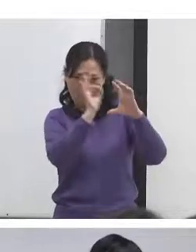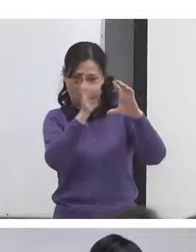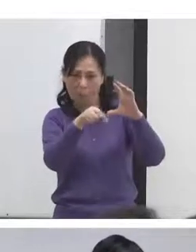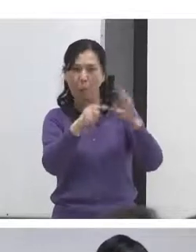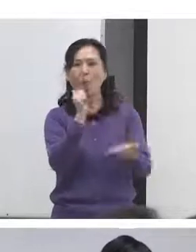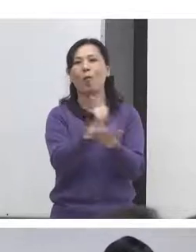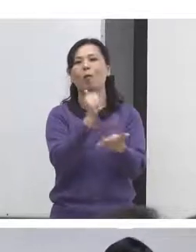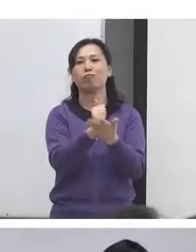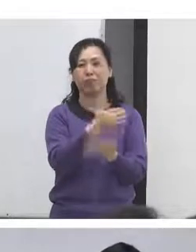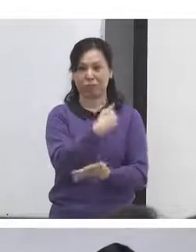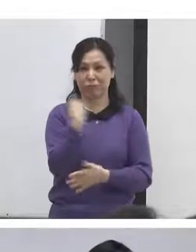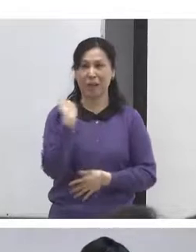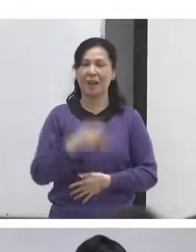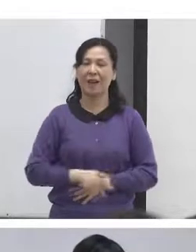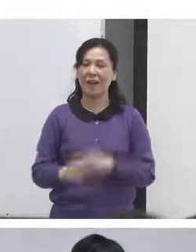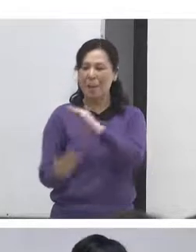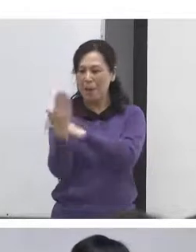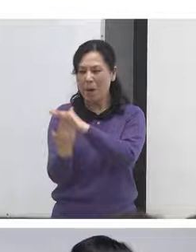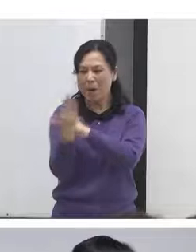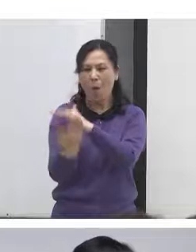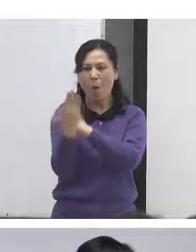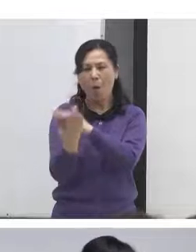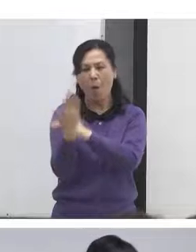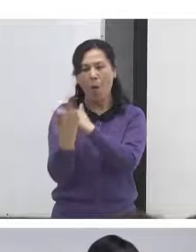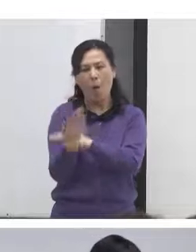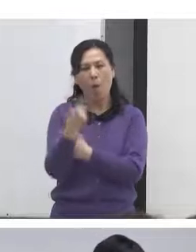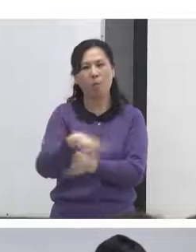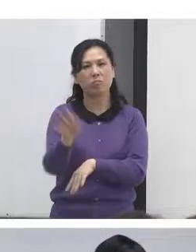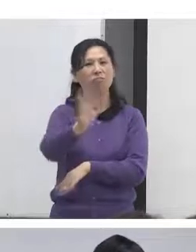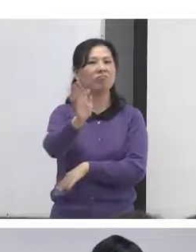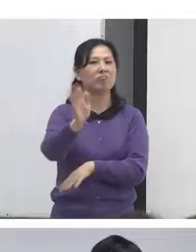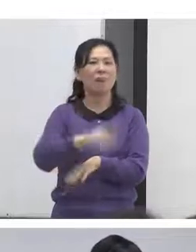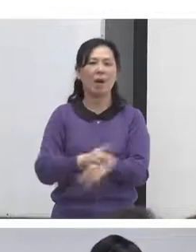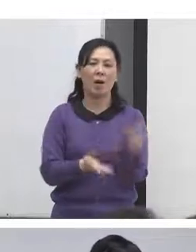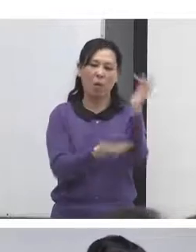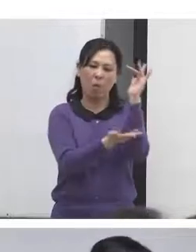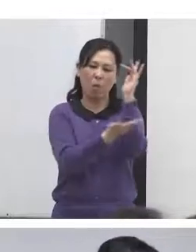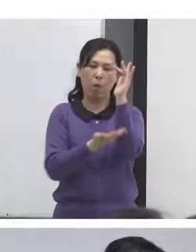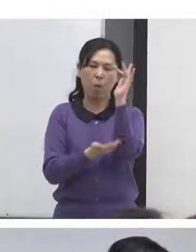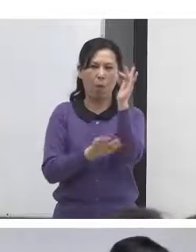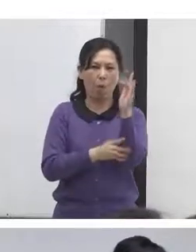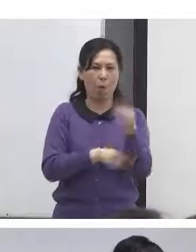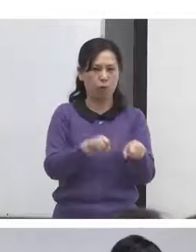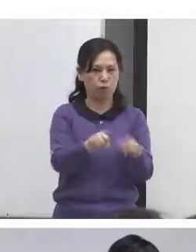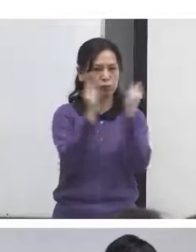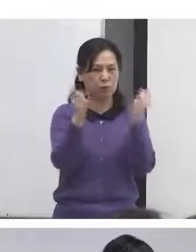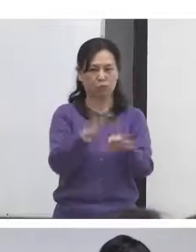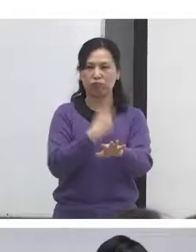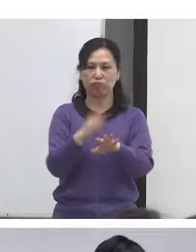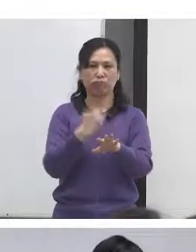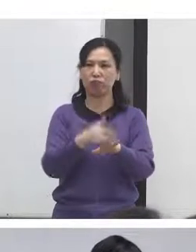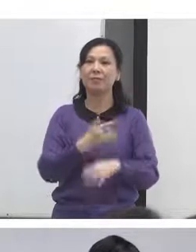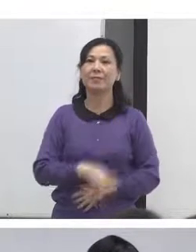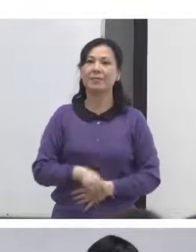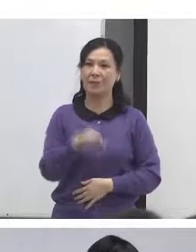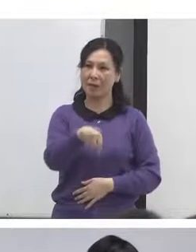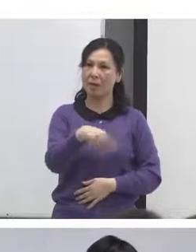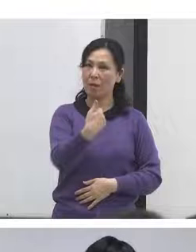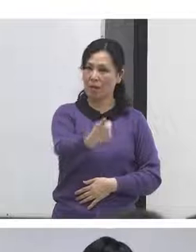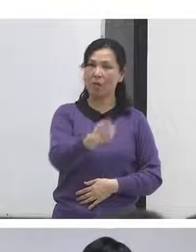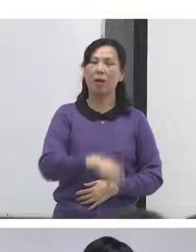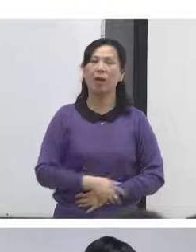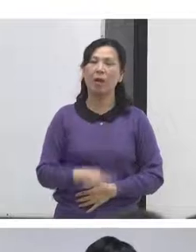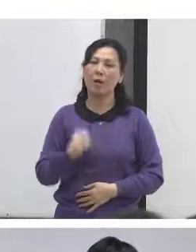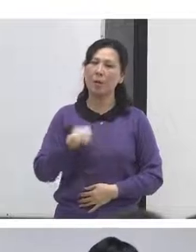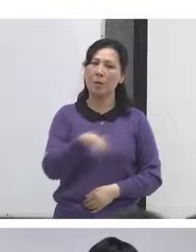用很愚蠢的去印出一堆政治现金，然后要砍掉一堆树木来做。所以我觉得这是一个 G0V 的一个很好的案例，就是我们自